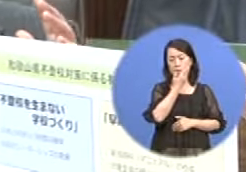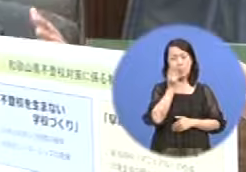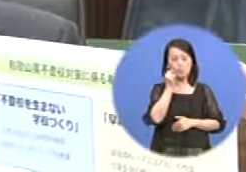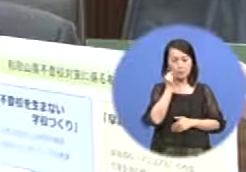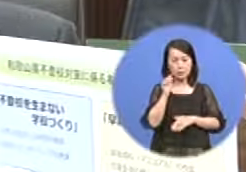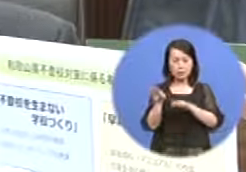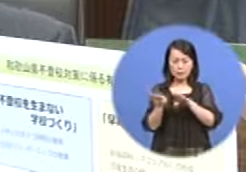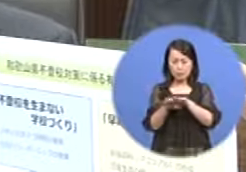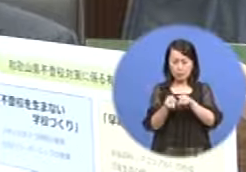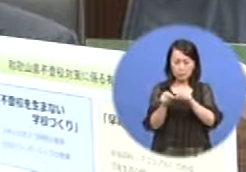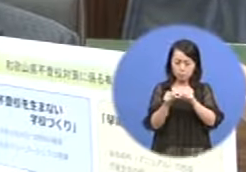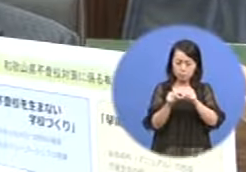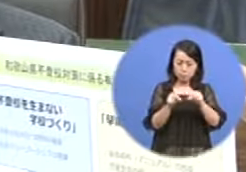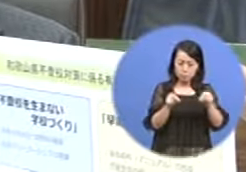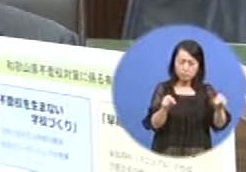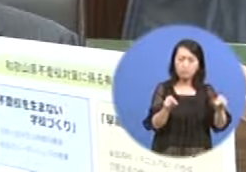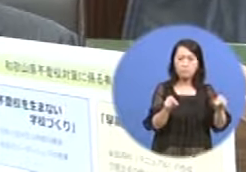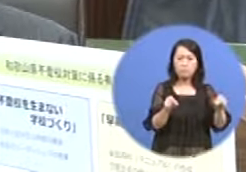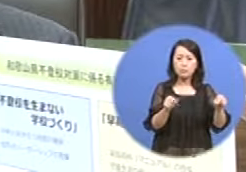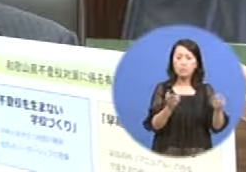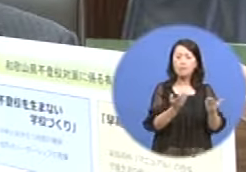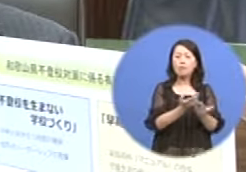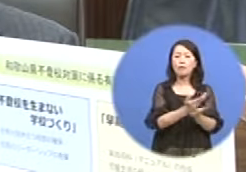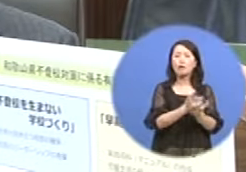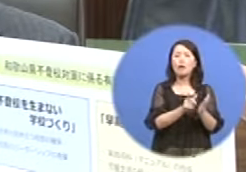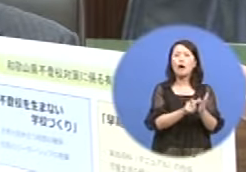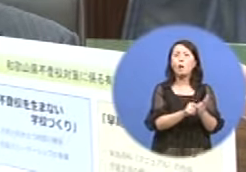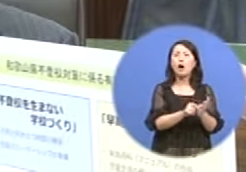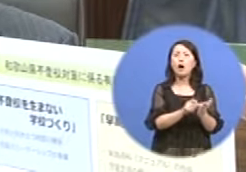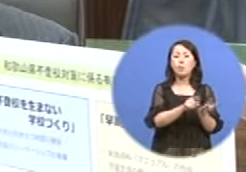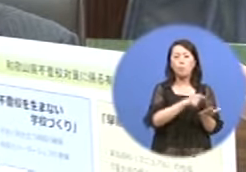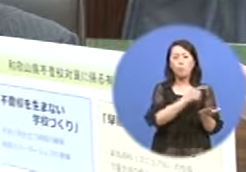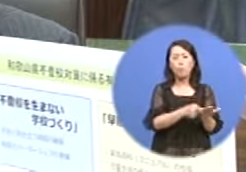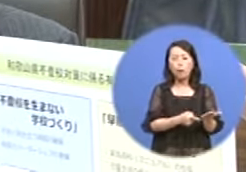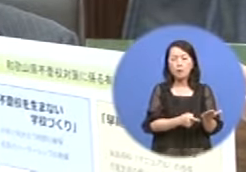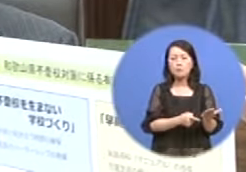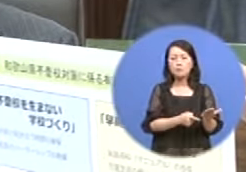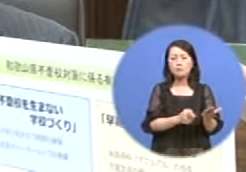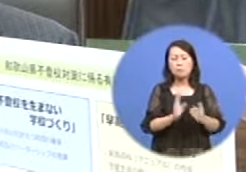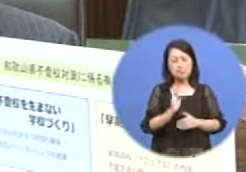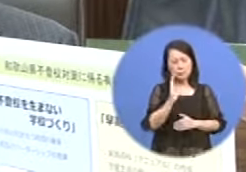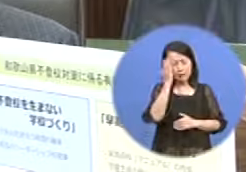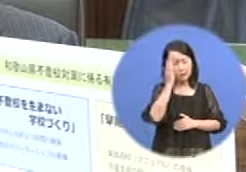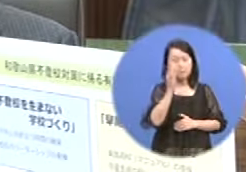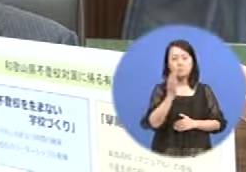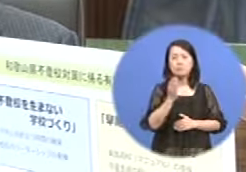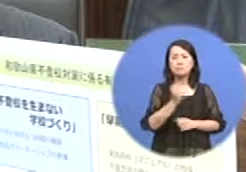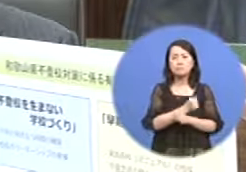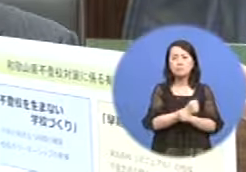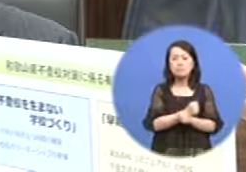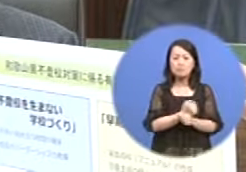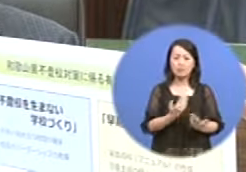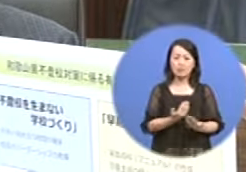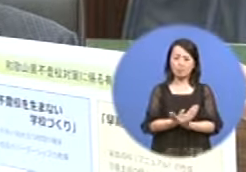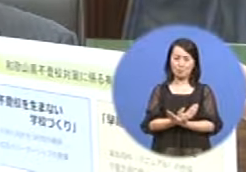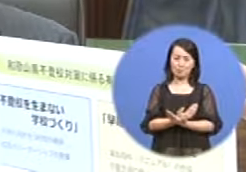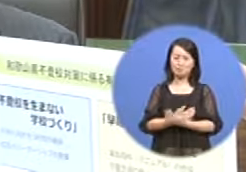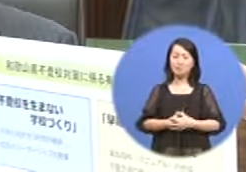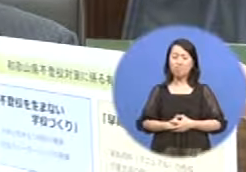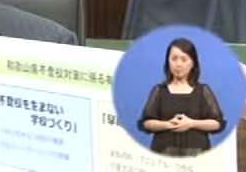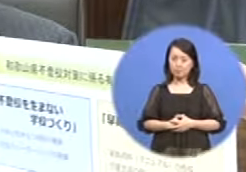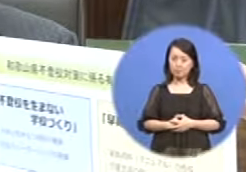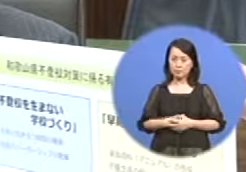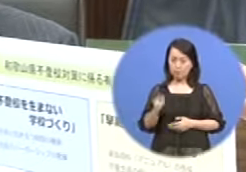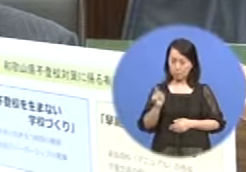ていうか焼きついてしまったら、うん、やっぱりなかなかこうほぐすのは大変ですよね。 そうですね、 ということで、はい、これからこ